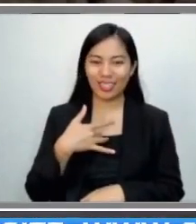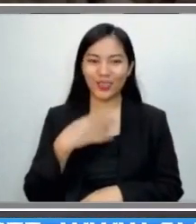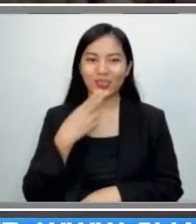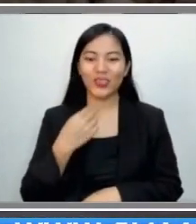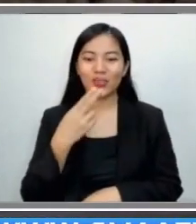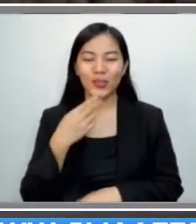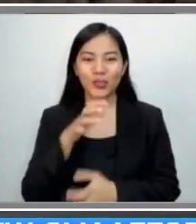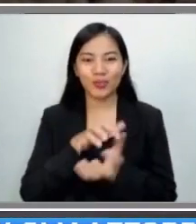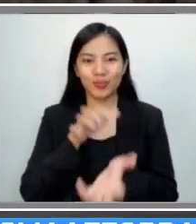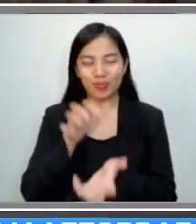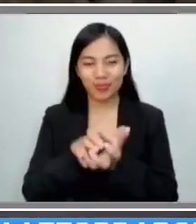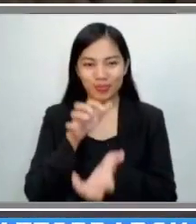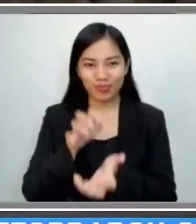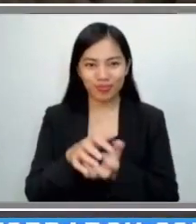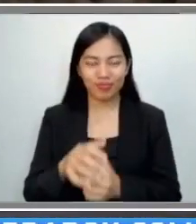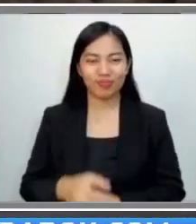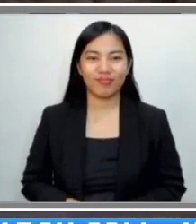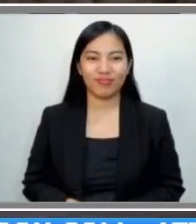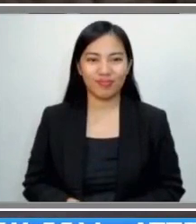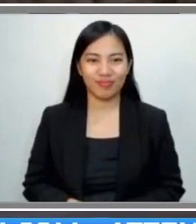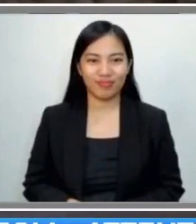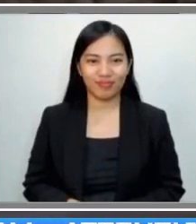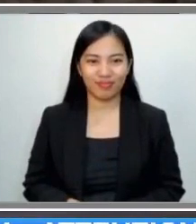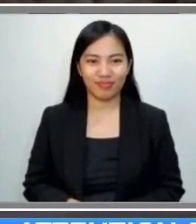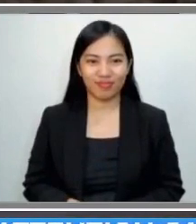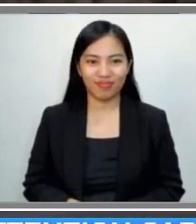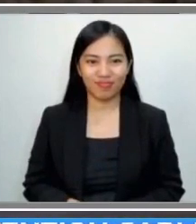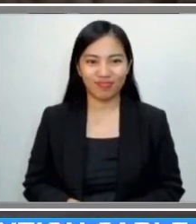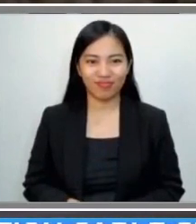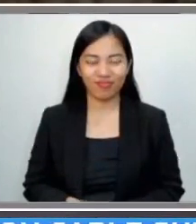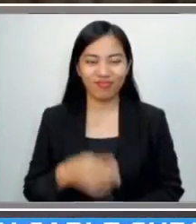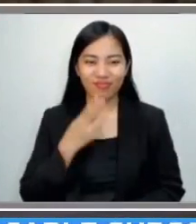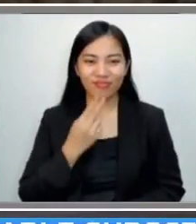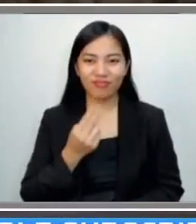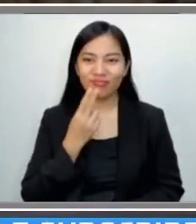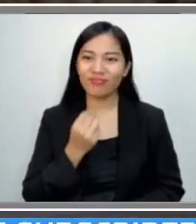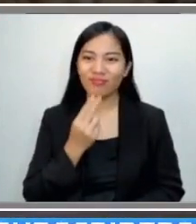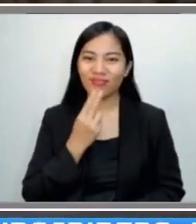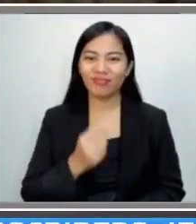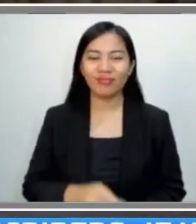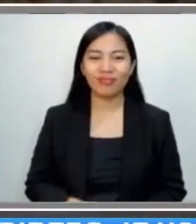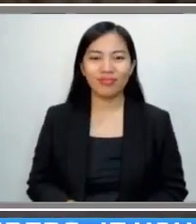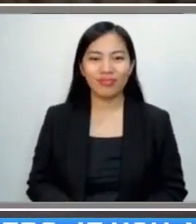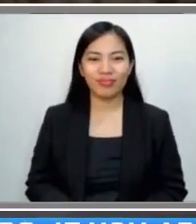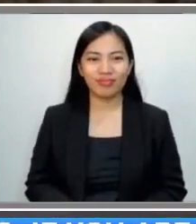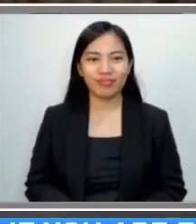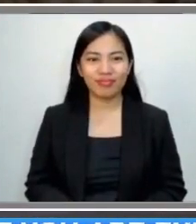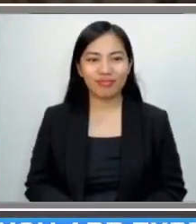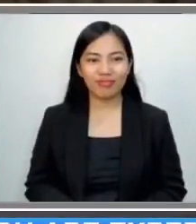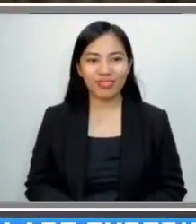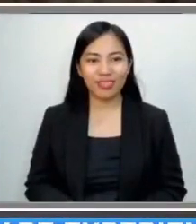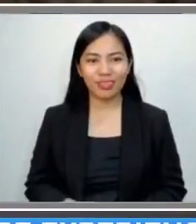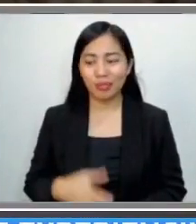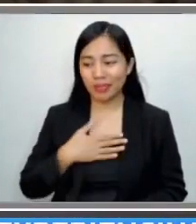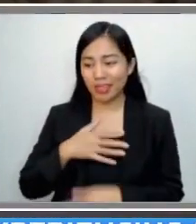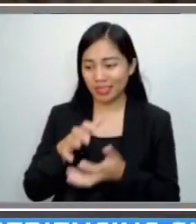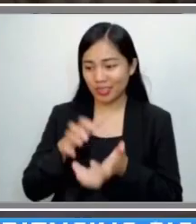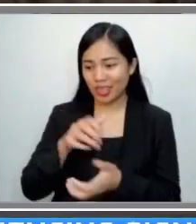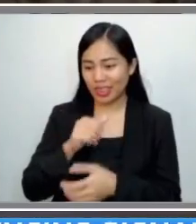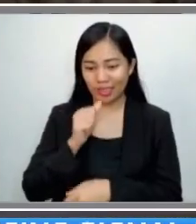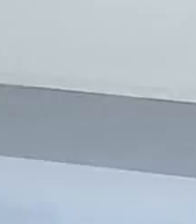ni Fur Mom Kai. Ika-cute talaga. O, no? Diba? Kaya lang yung sa akin, hindi pa masyadong sumusunod.